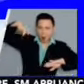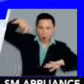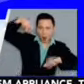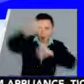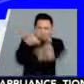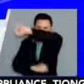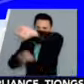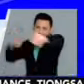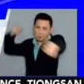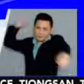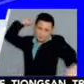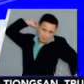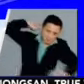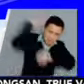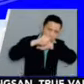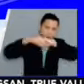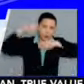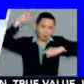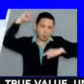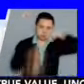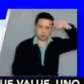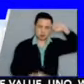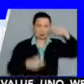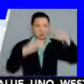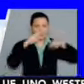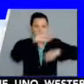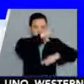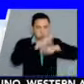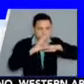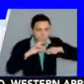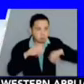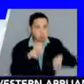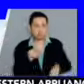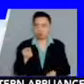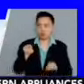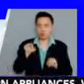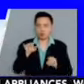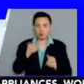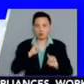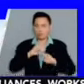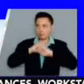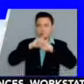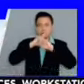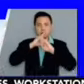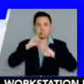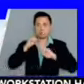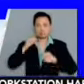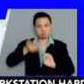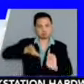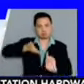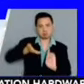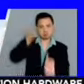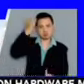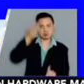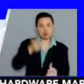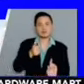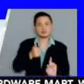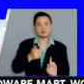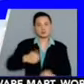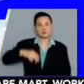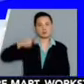at Jefferson Marapo. Dahil sa matinding opensa, panalo pa rin sa second set ang Perpetual Altas sa score na